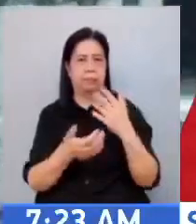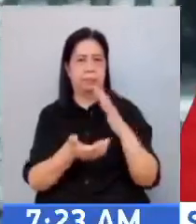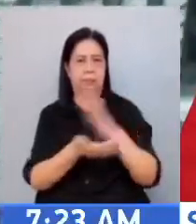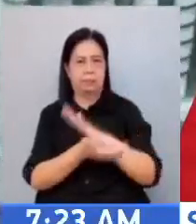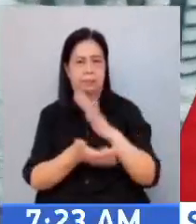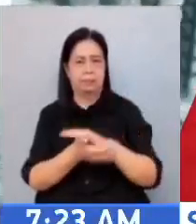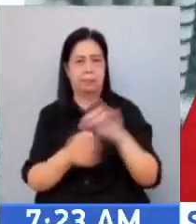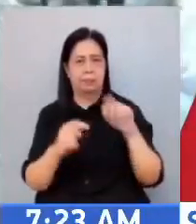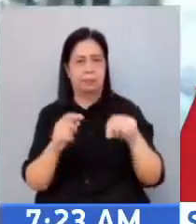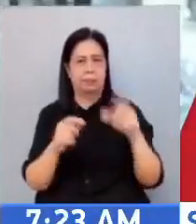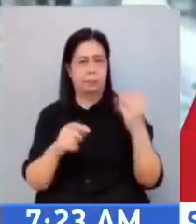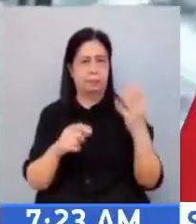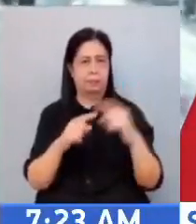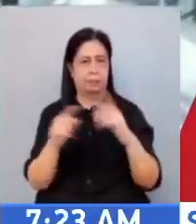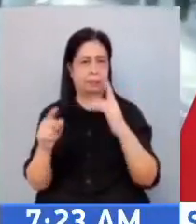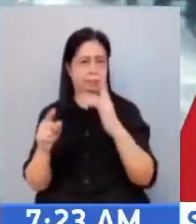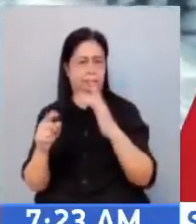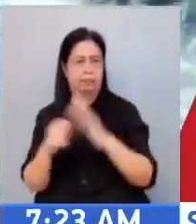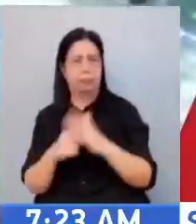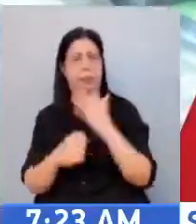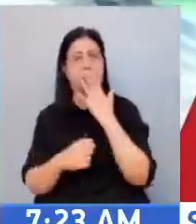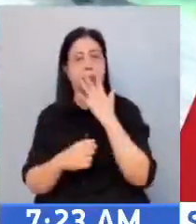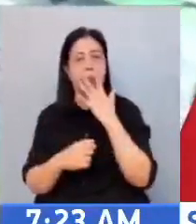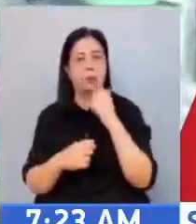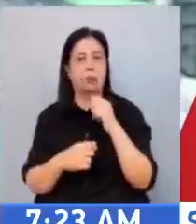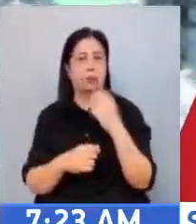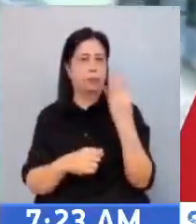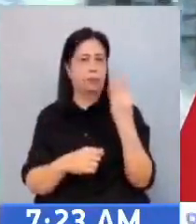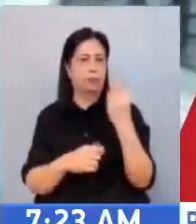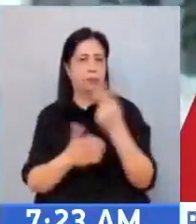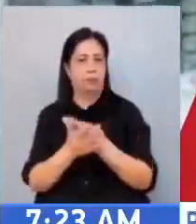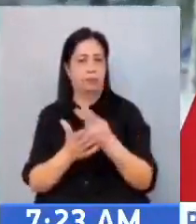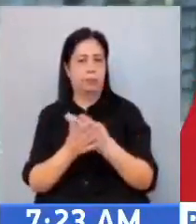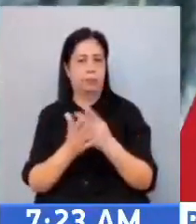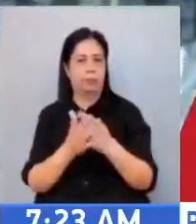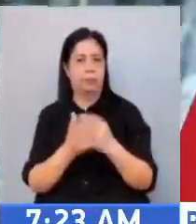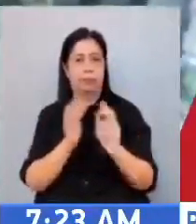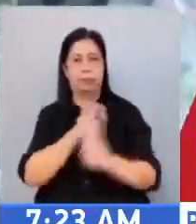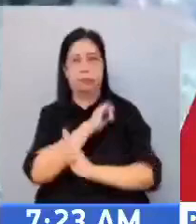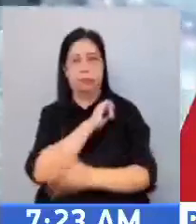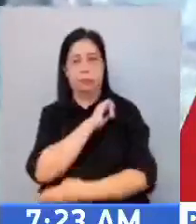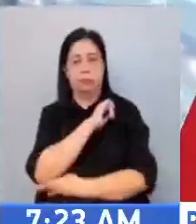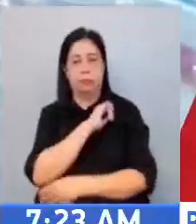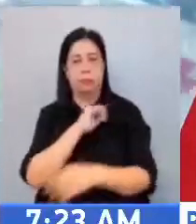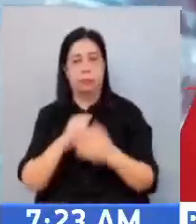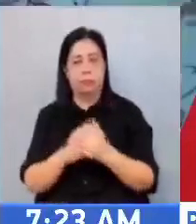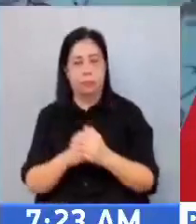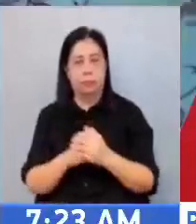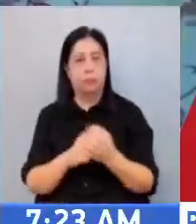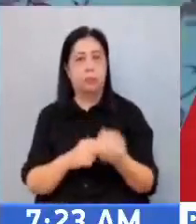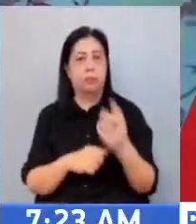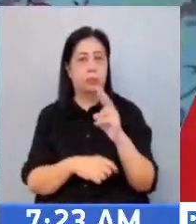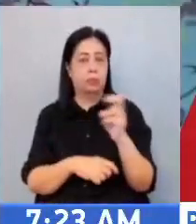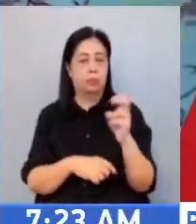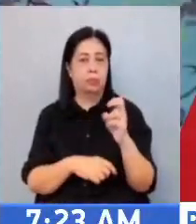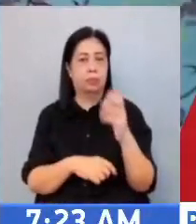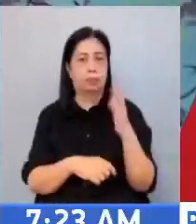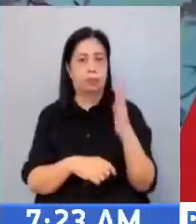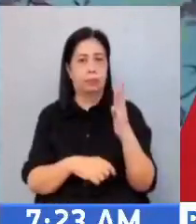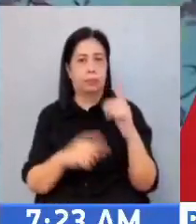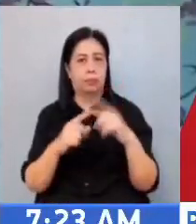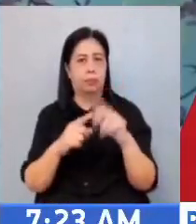25 pesos. Ang Crayola po ay nasa 50 pesos. Yung mga bag ay mabibili naman po sa halagang 250 hanggang 300